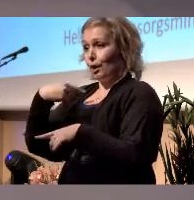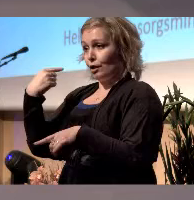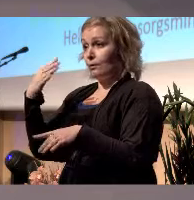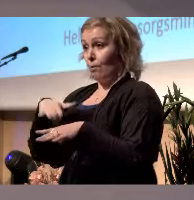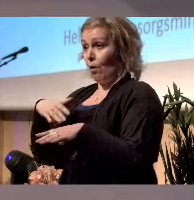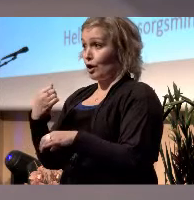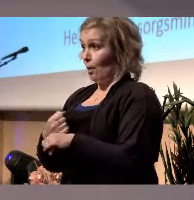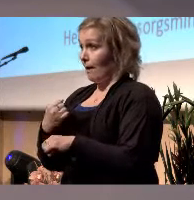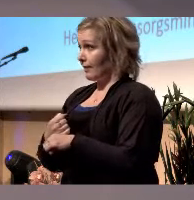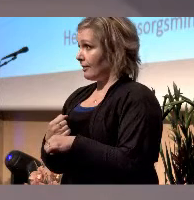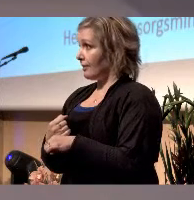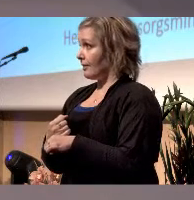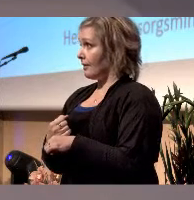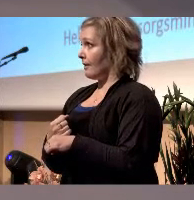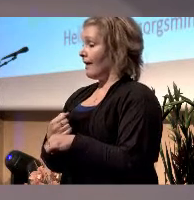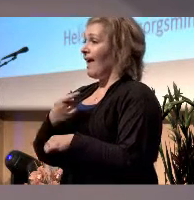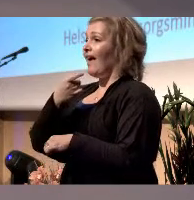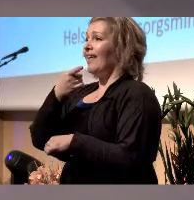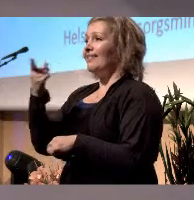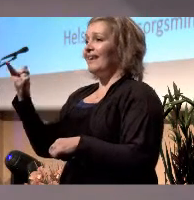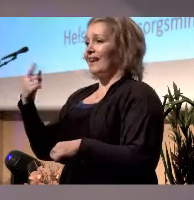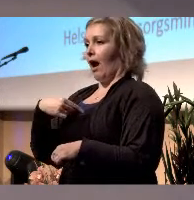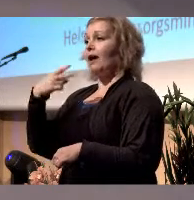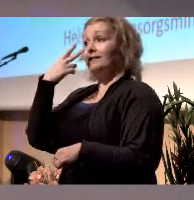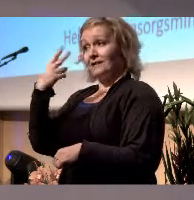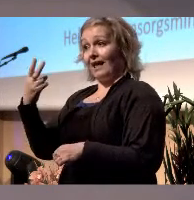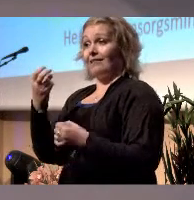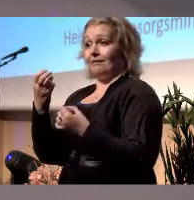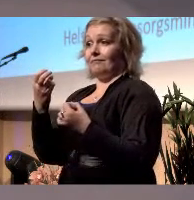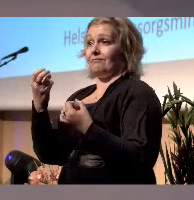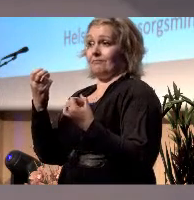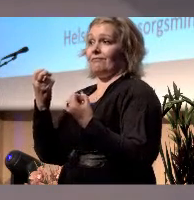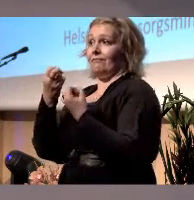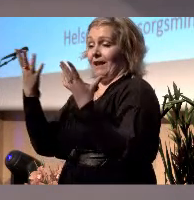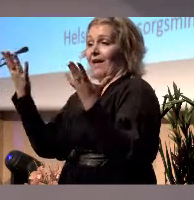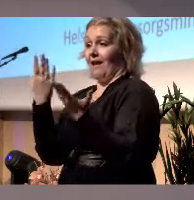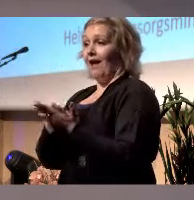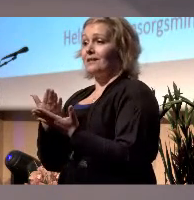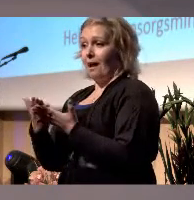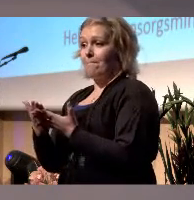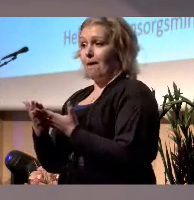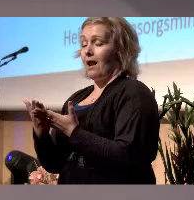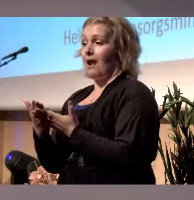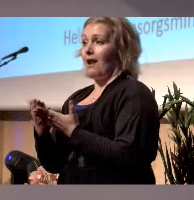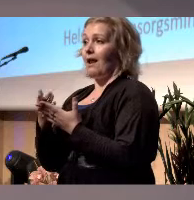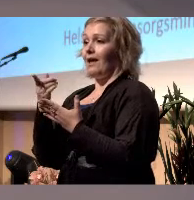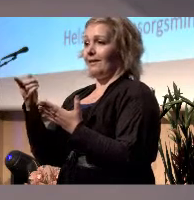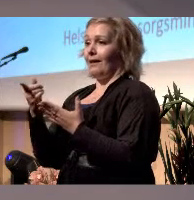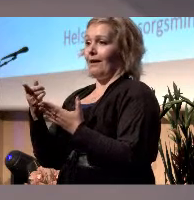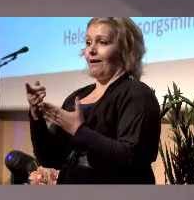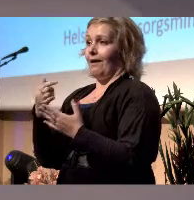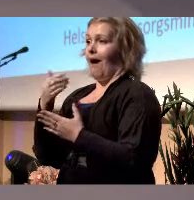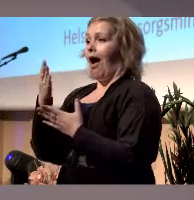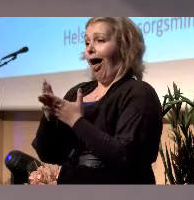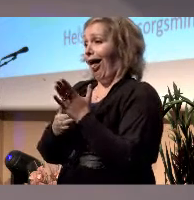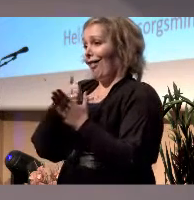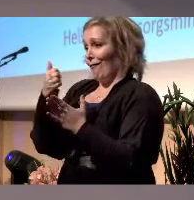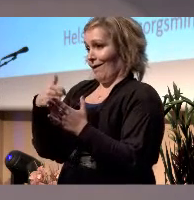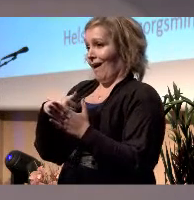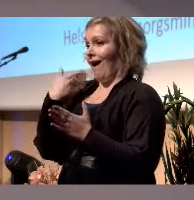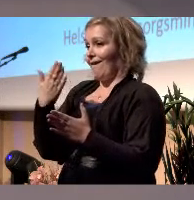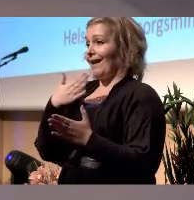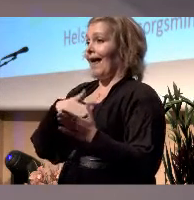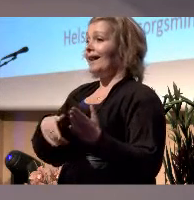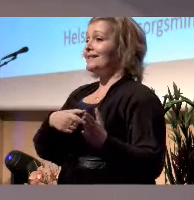jobben. Dere, det har jeg sett flere eksempler på i det halve året jeg har vært helseminister.